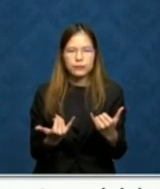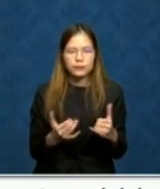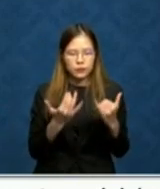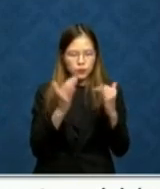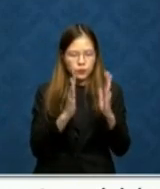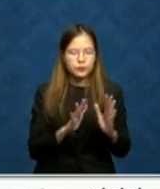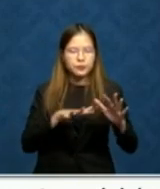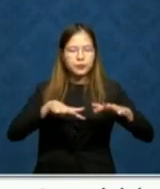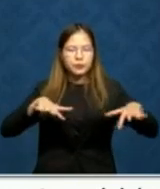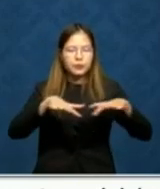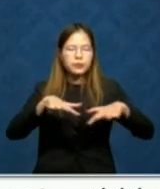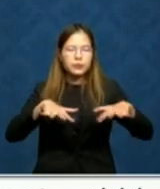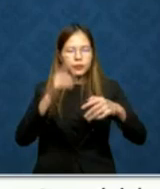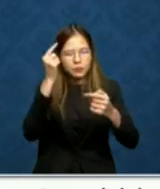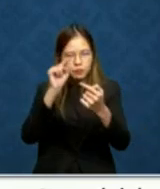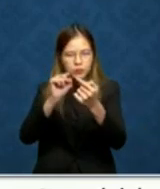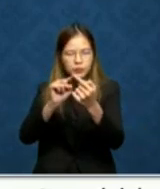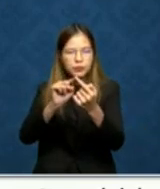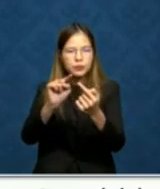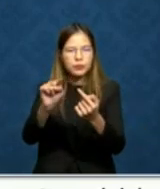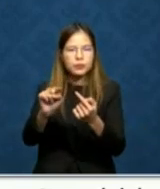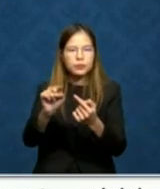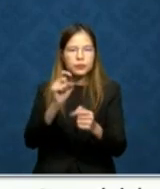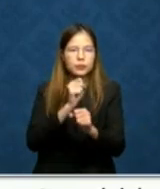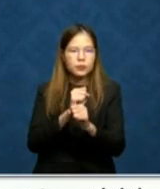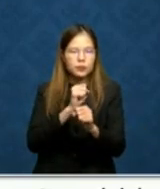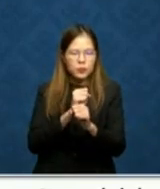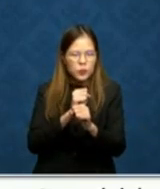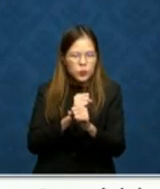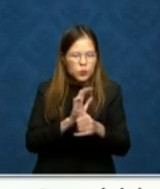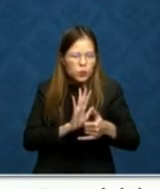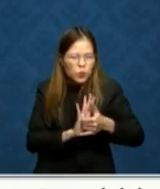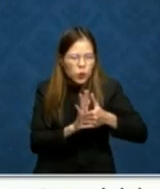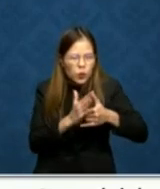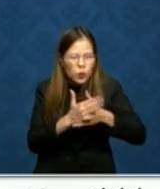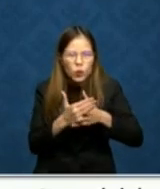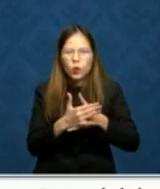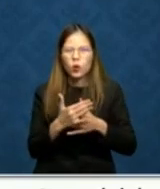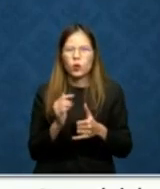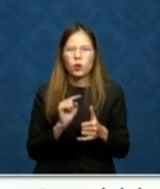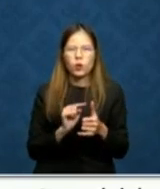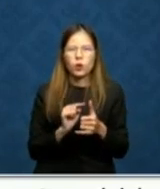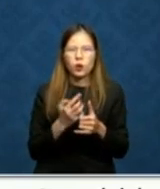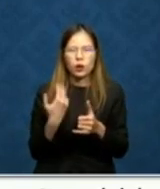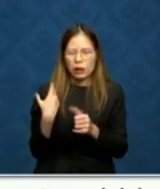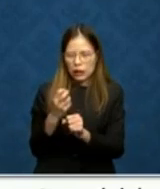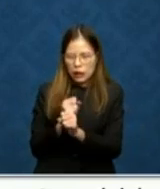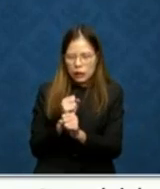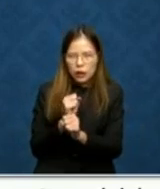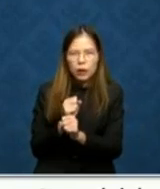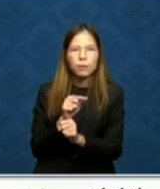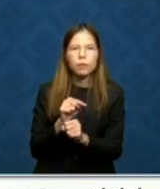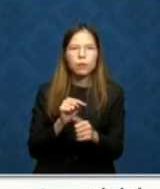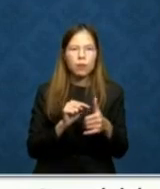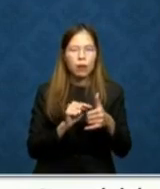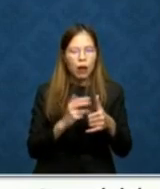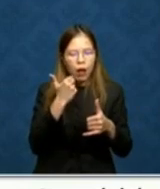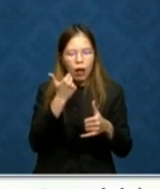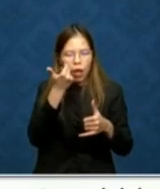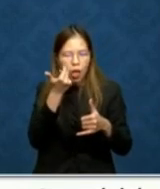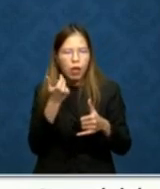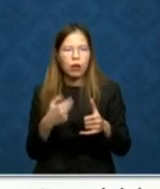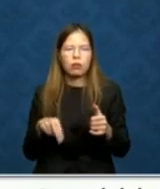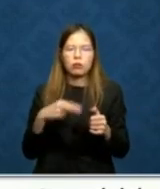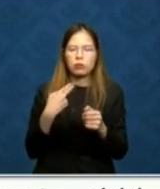วไปอาจคาดหมายได้ว่าเป็นการคุกคามผู้ถูกกระทำทำให้ผู้ถูกกระทำอับอายเสื่อม